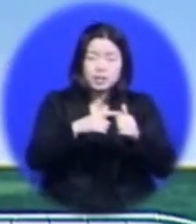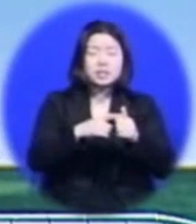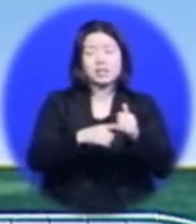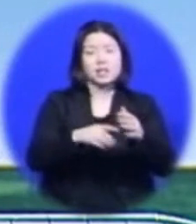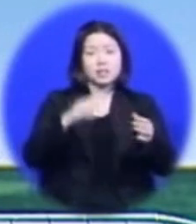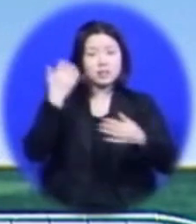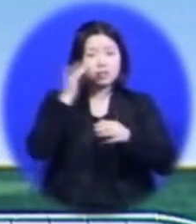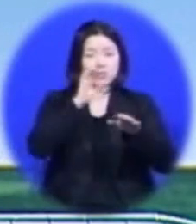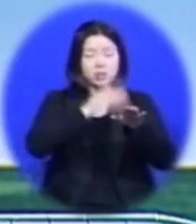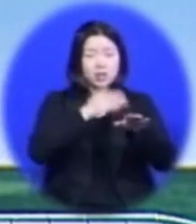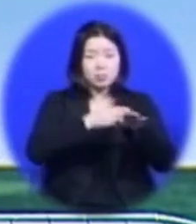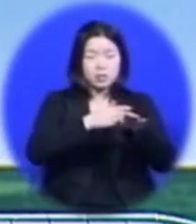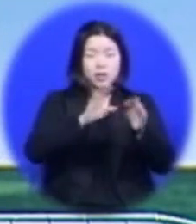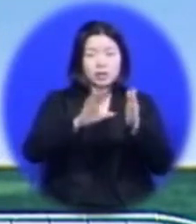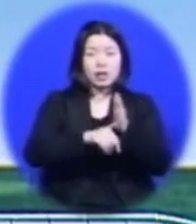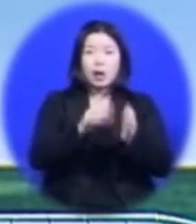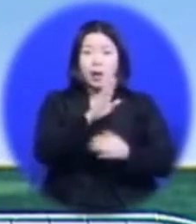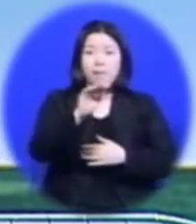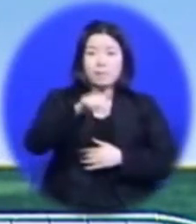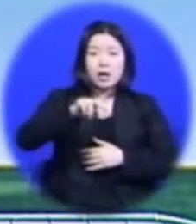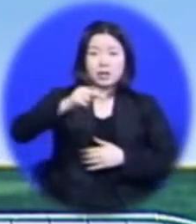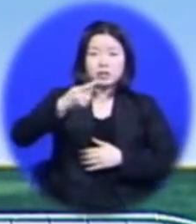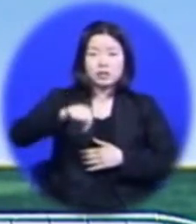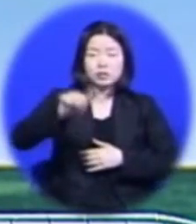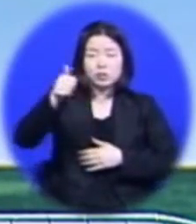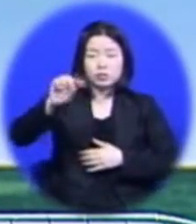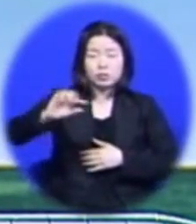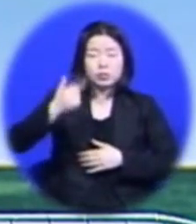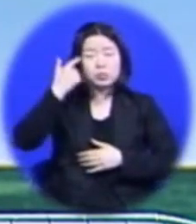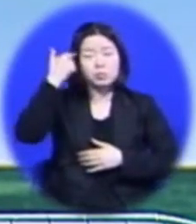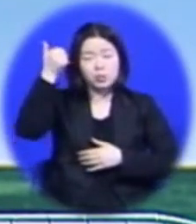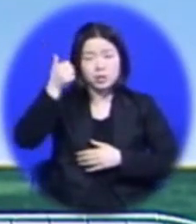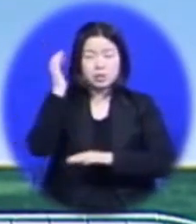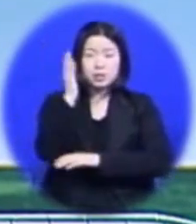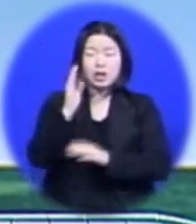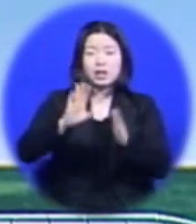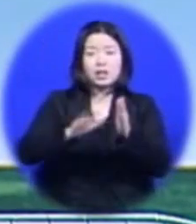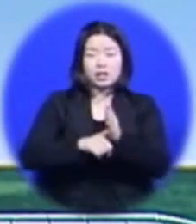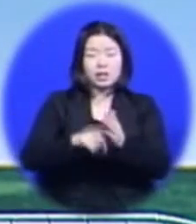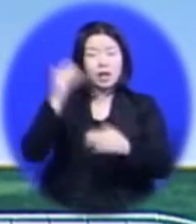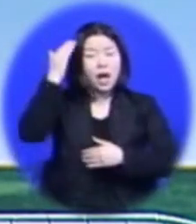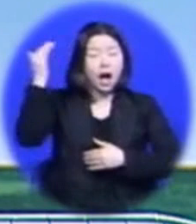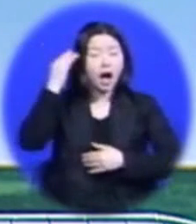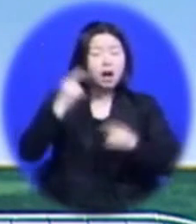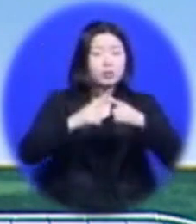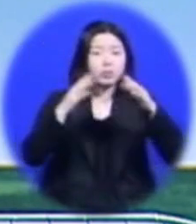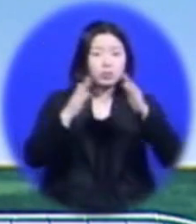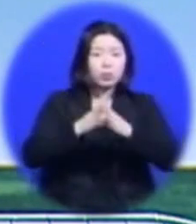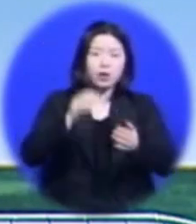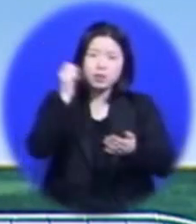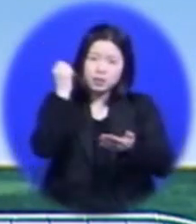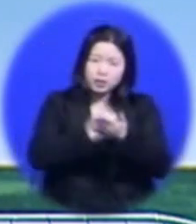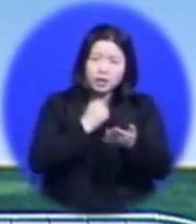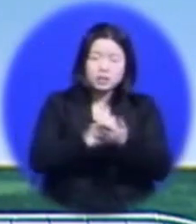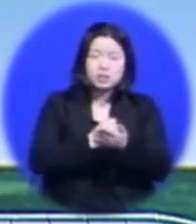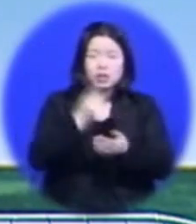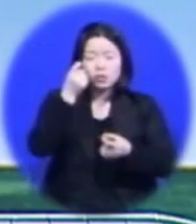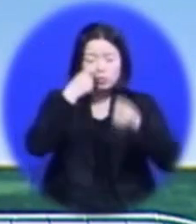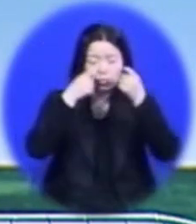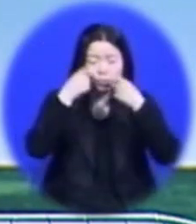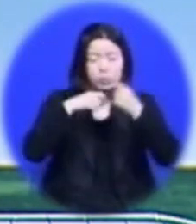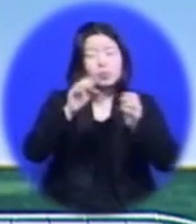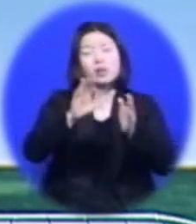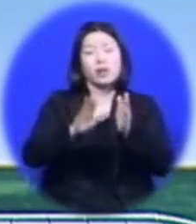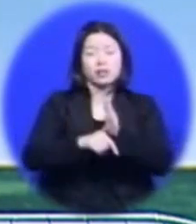박특훈 목사님이 강의하시면서 한국교회에 대해서 탄식을 하면서 눈물을 글썽이면서